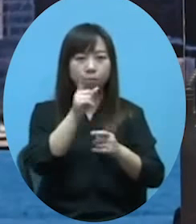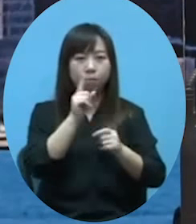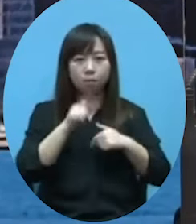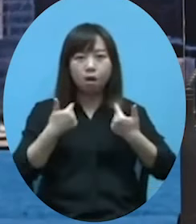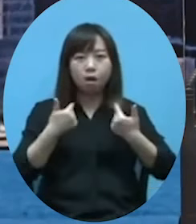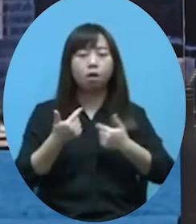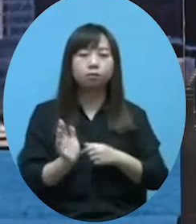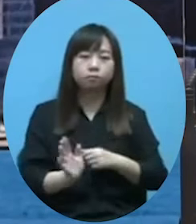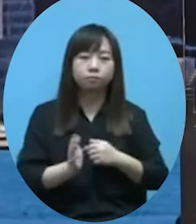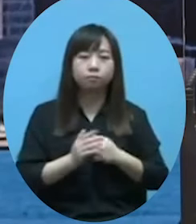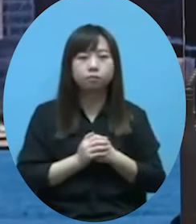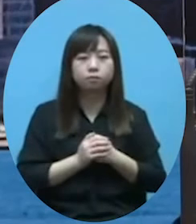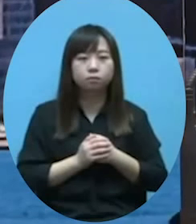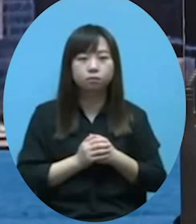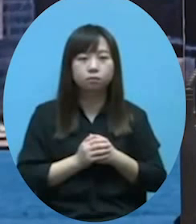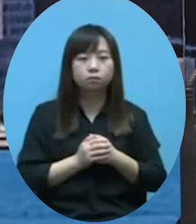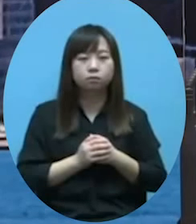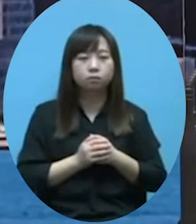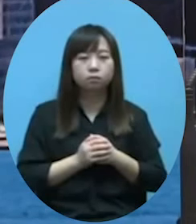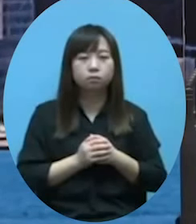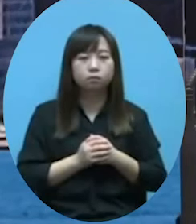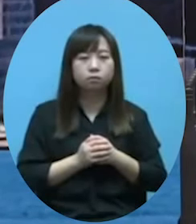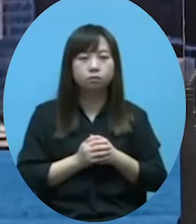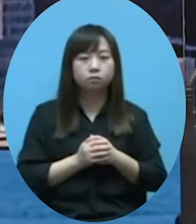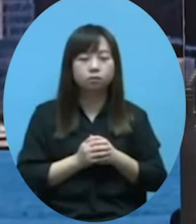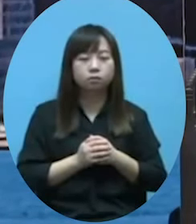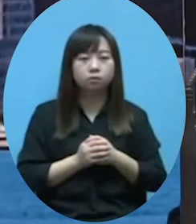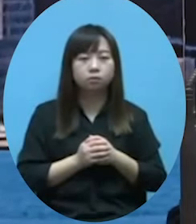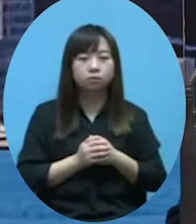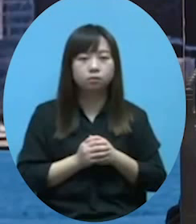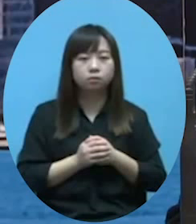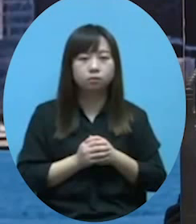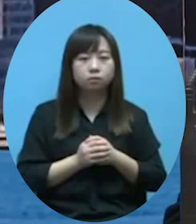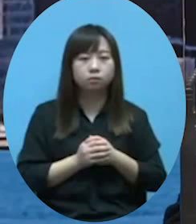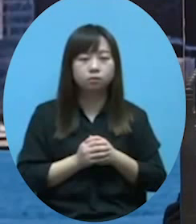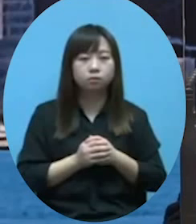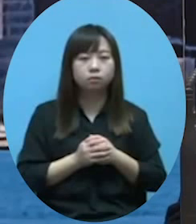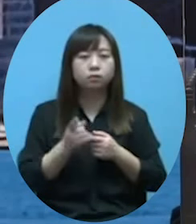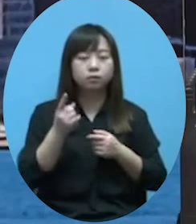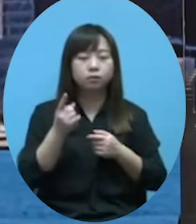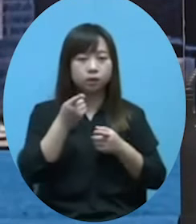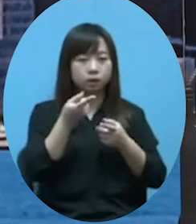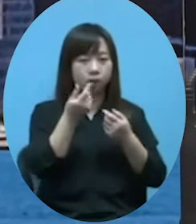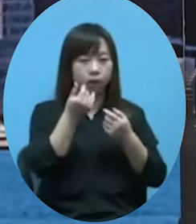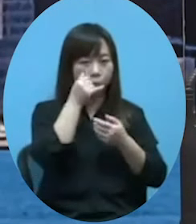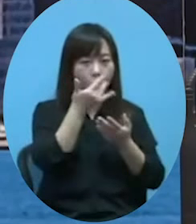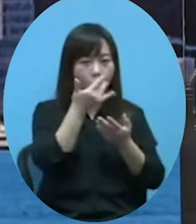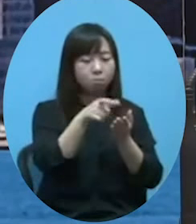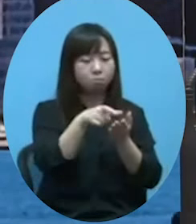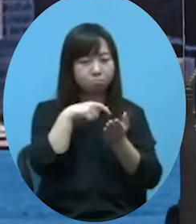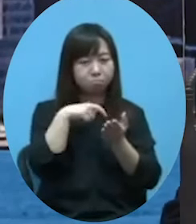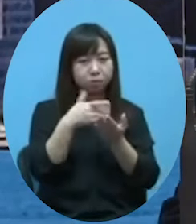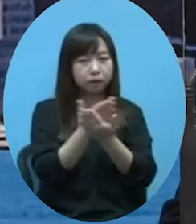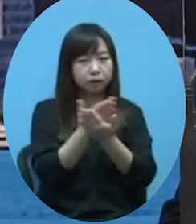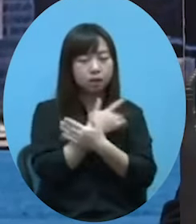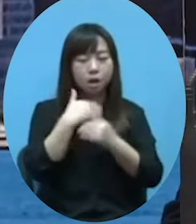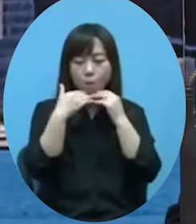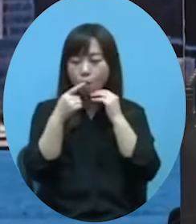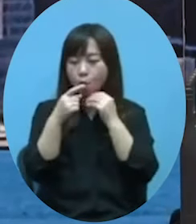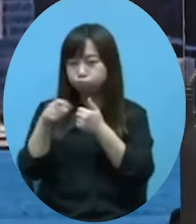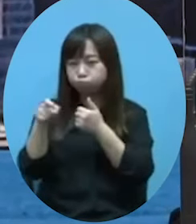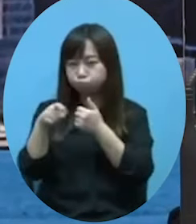到等我們交了他們的電話給我們之前他希望先找